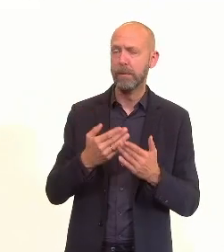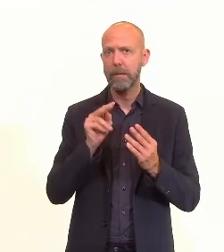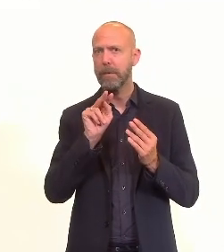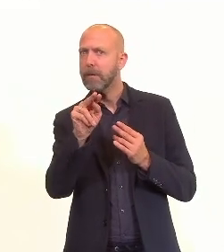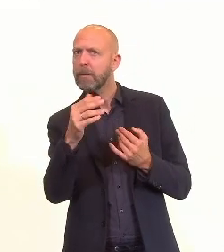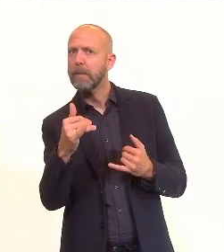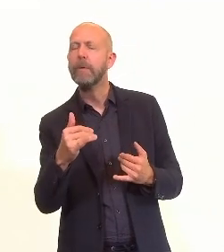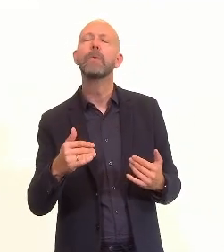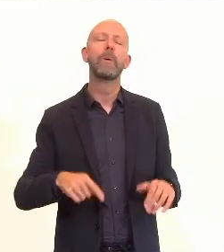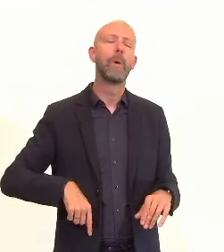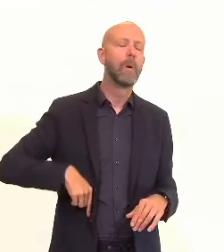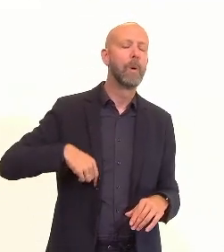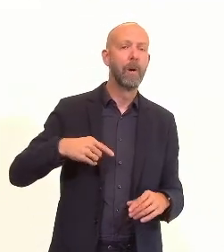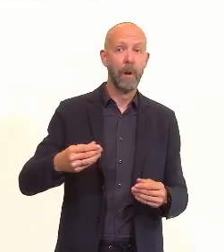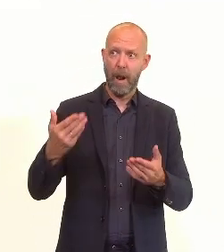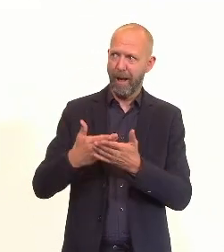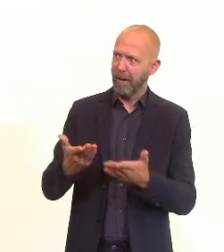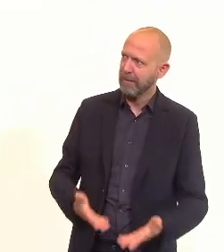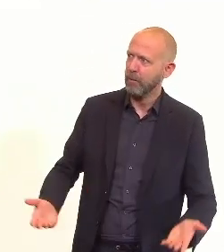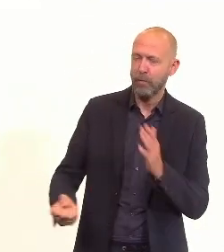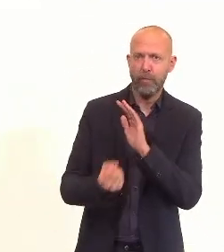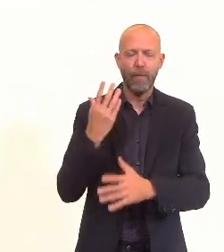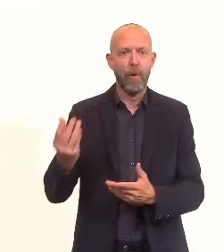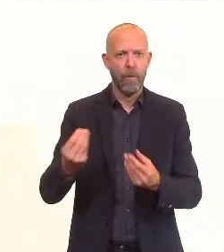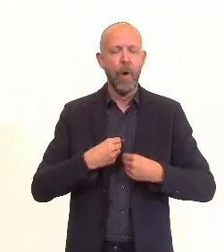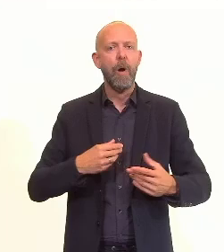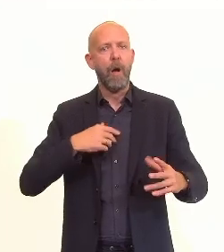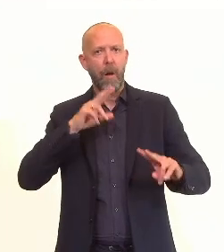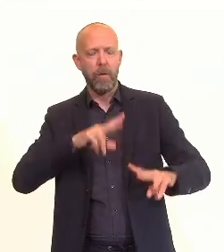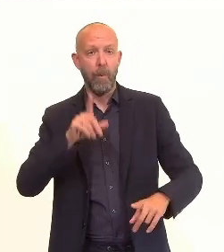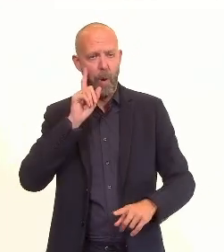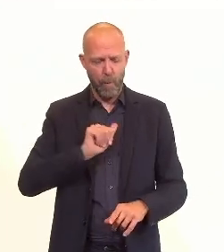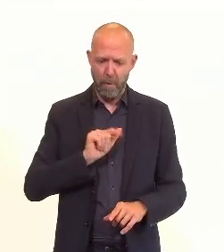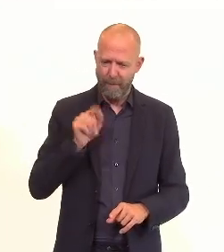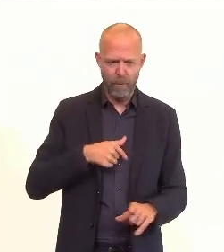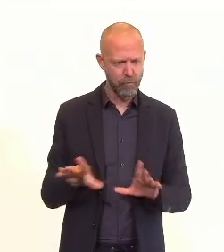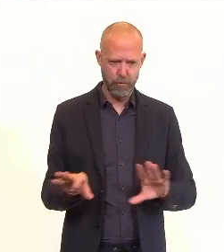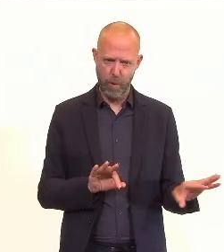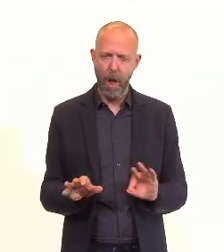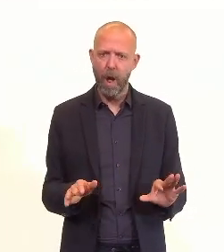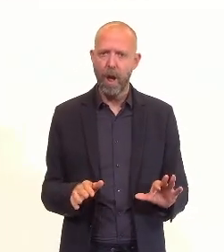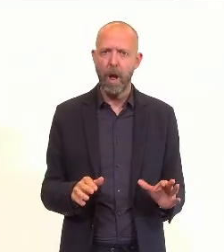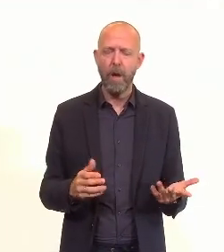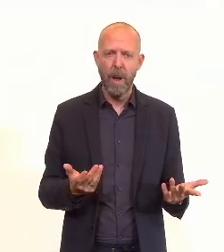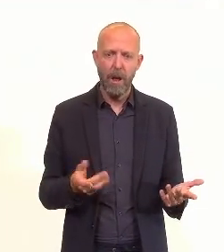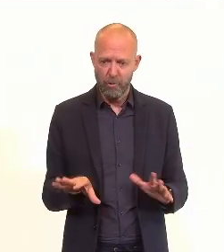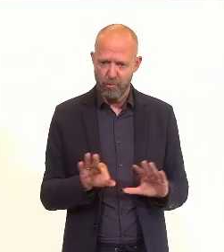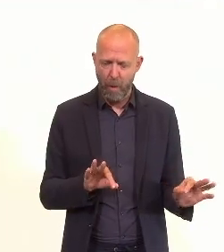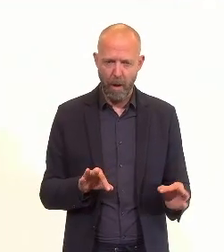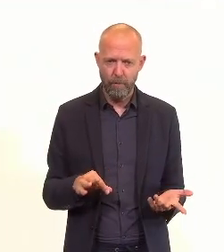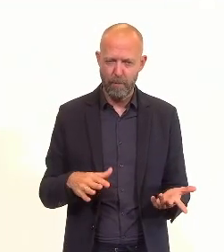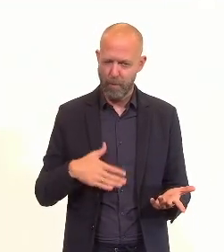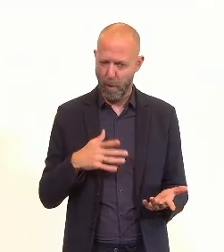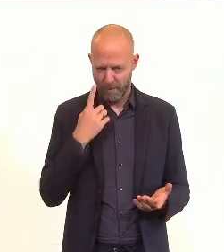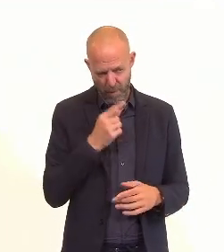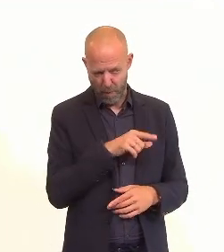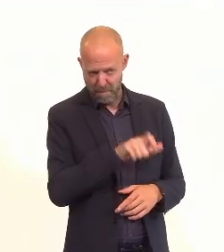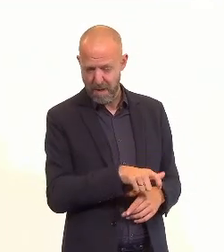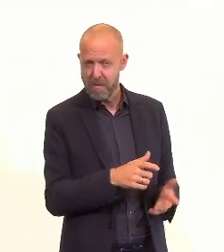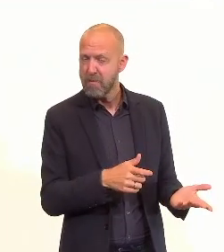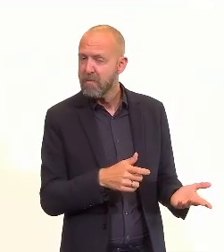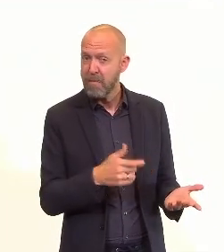l'oxygène, parce que je me dis, moi je faisais des choix, quand il y avait des choses, quel était l'intérêt pour le bien-être des personnes âgées? Il n'y en a pas, je ne